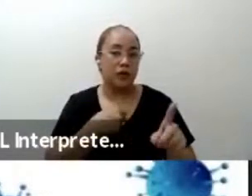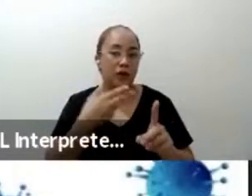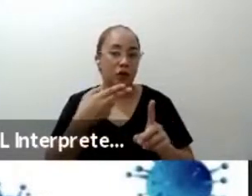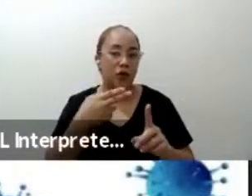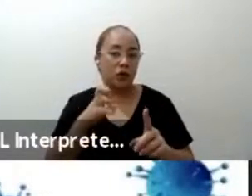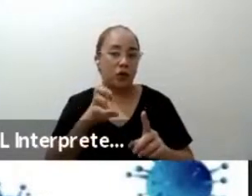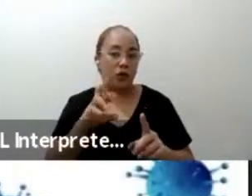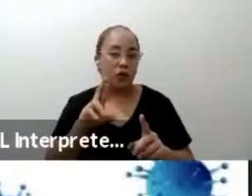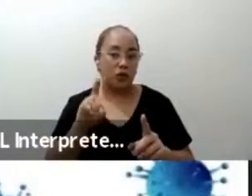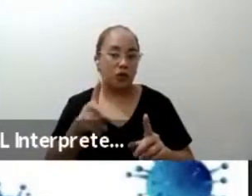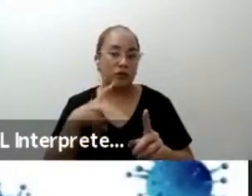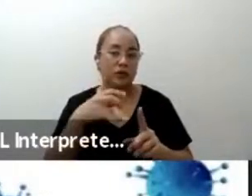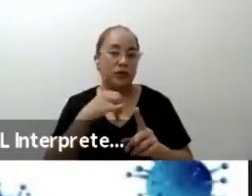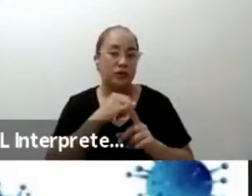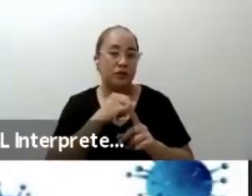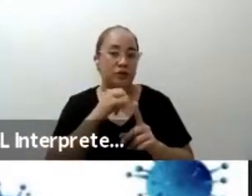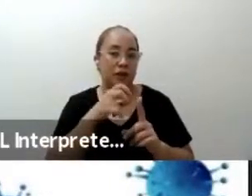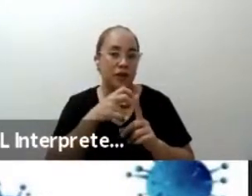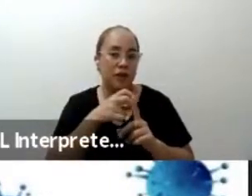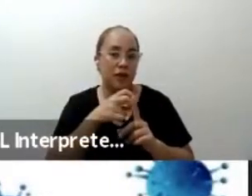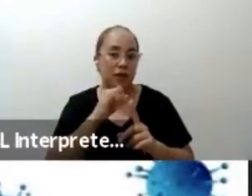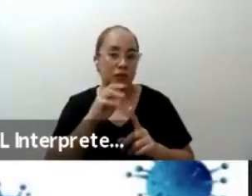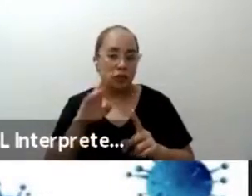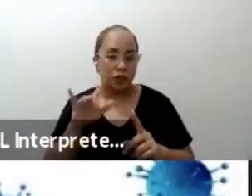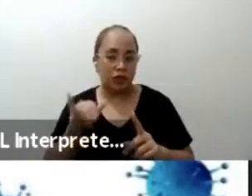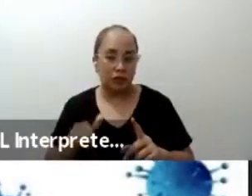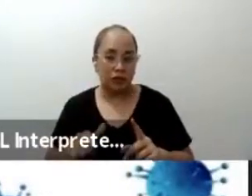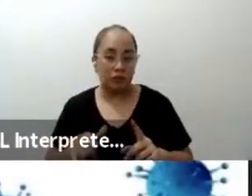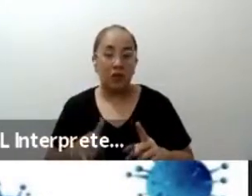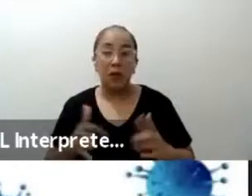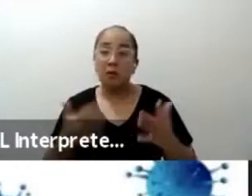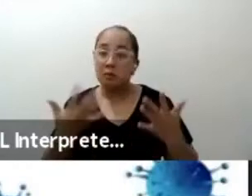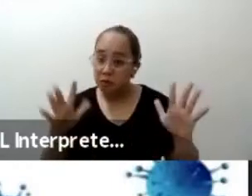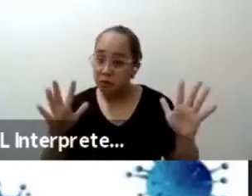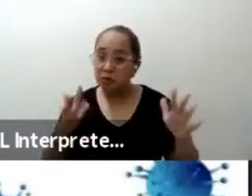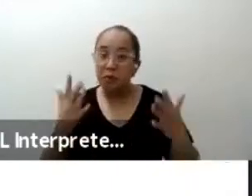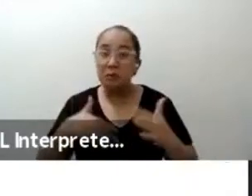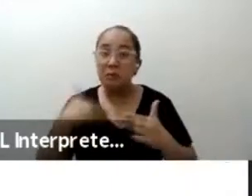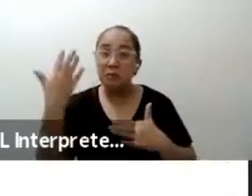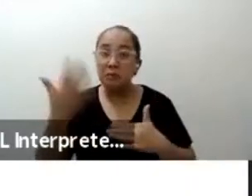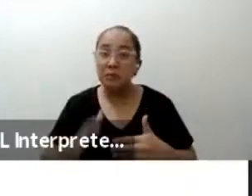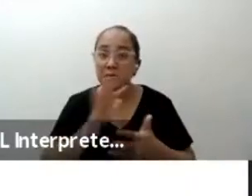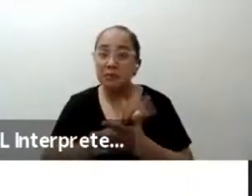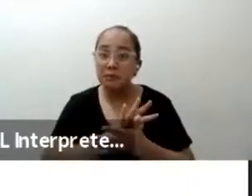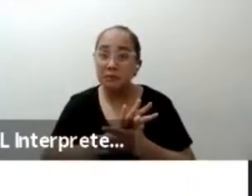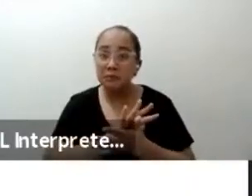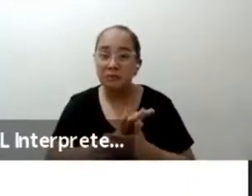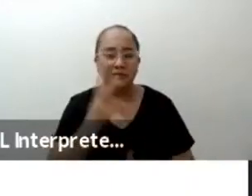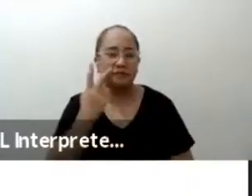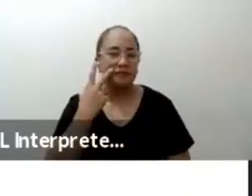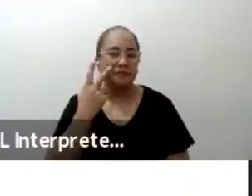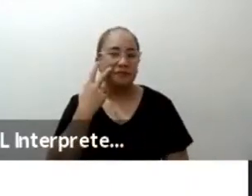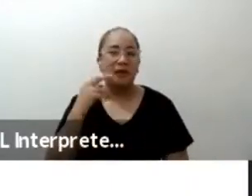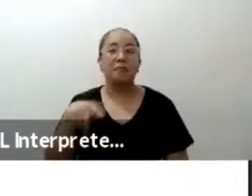time, ibang pandemya na siguro ang ating haharapin. Next, please.